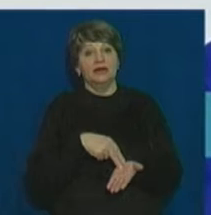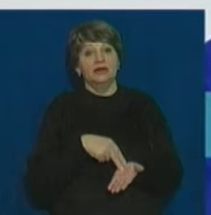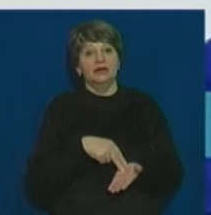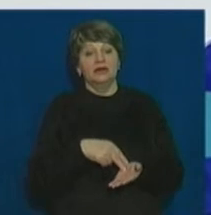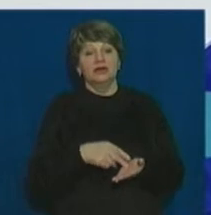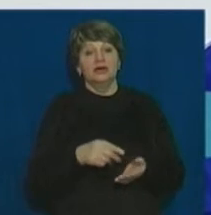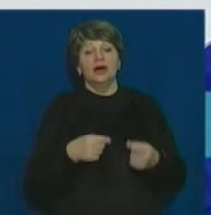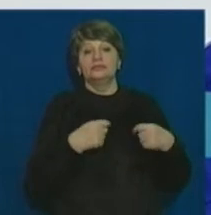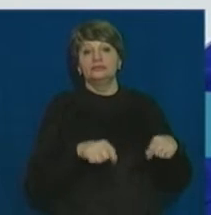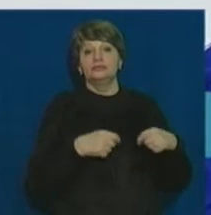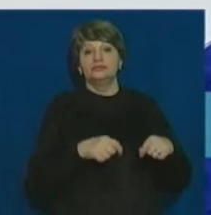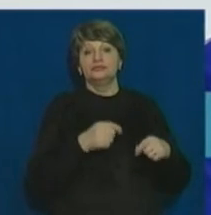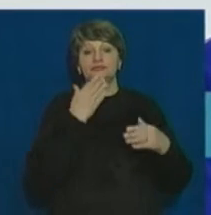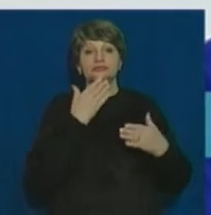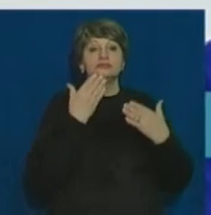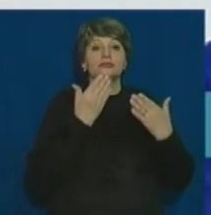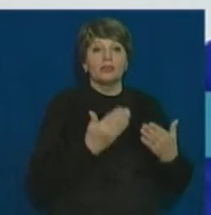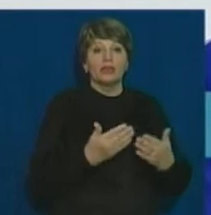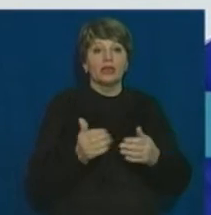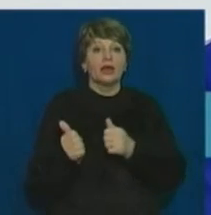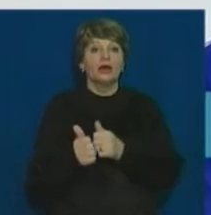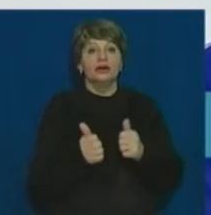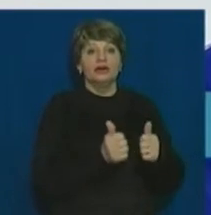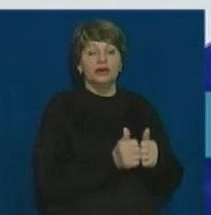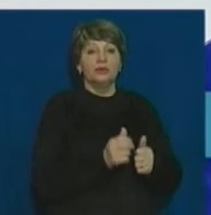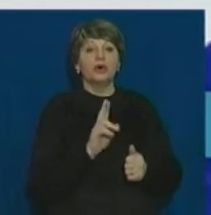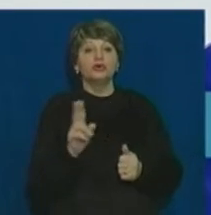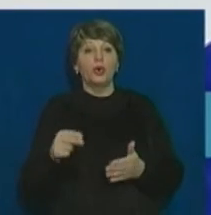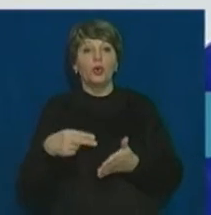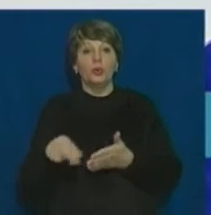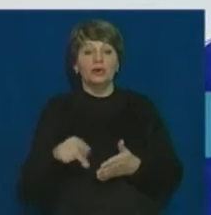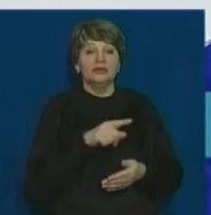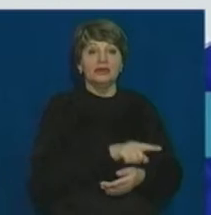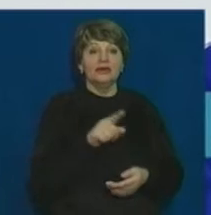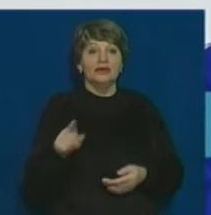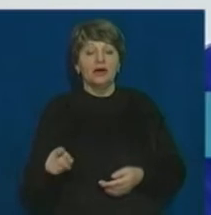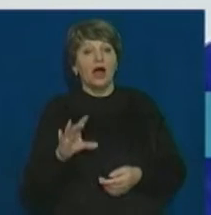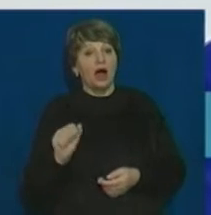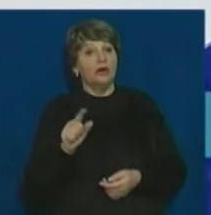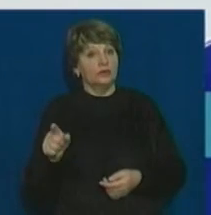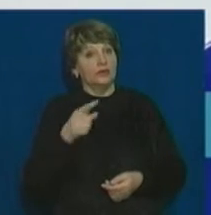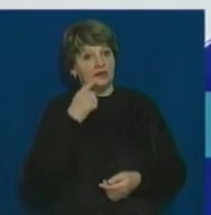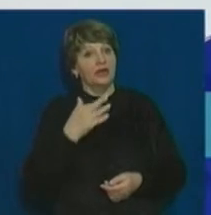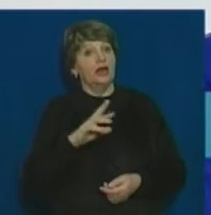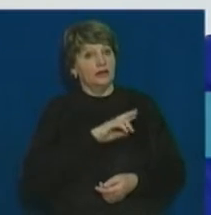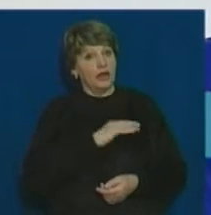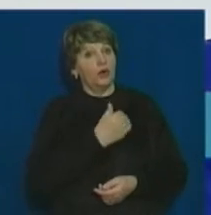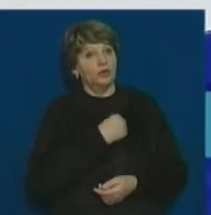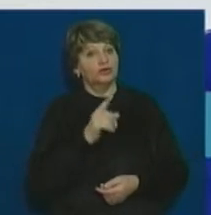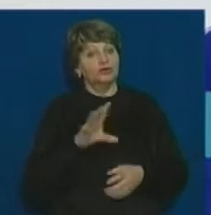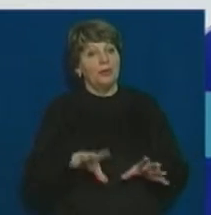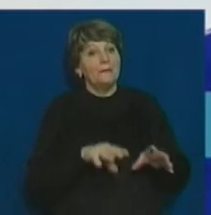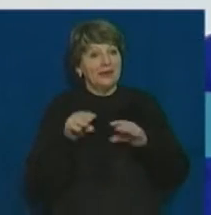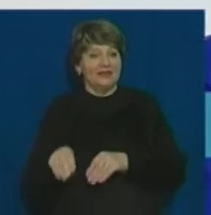реалізатор, опитують реалізатора, і поряд опитують людину, яка купує, і людина, яка купує, говорить: "Я хочу, щоб перенесли".